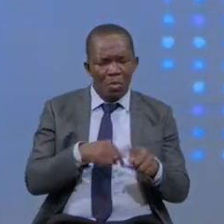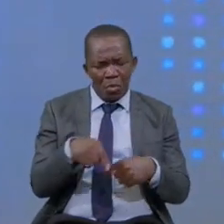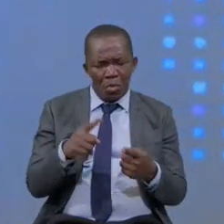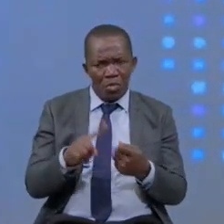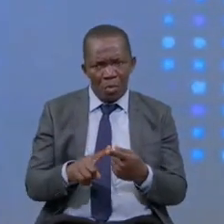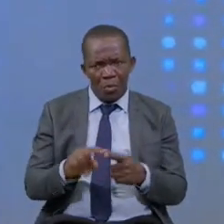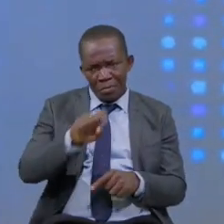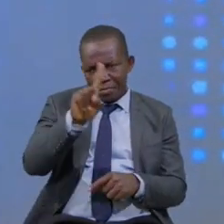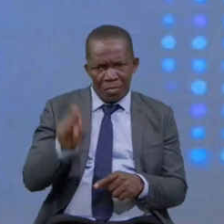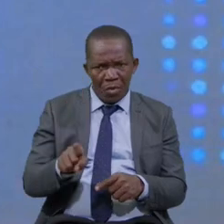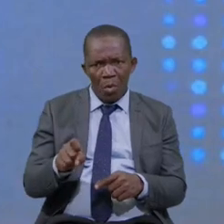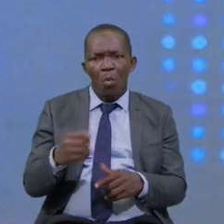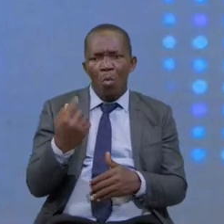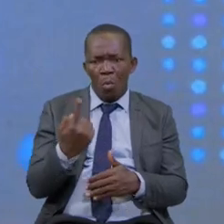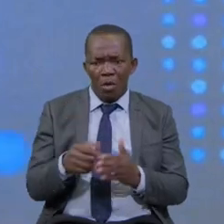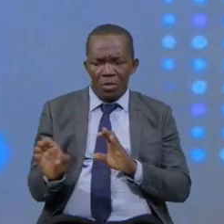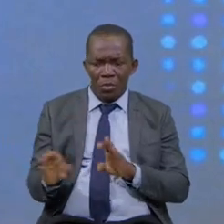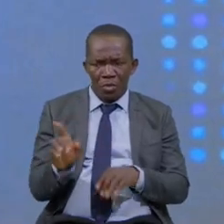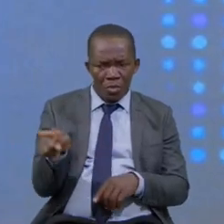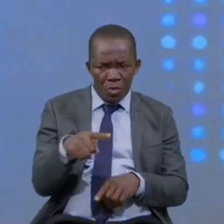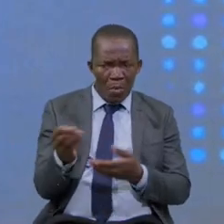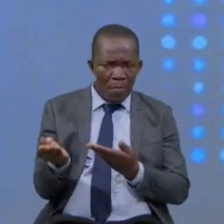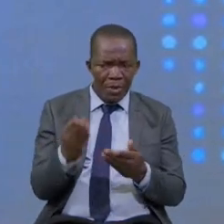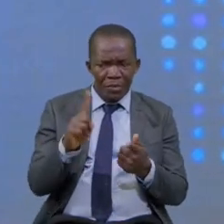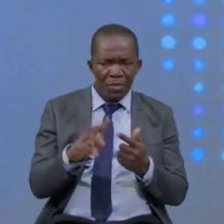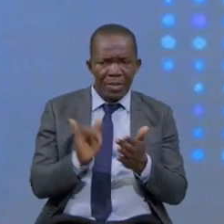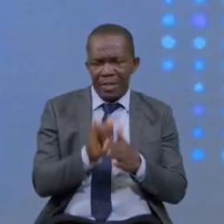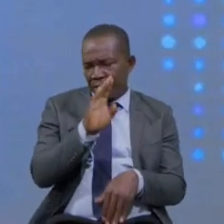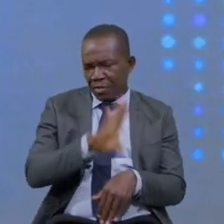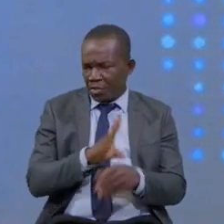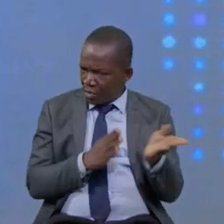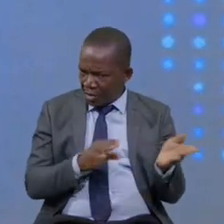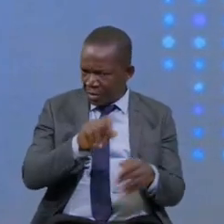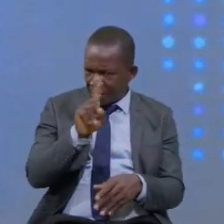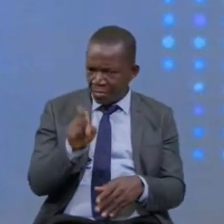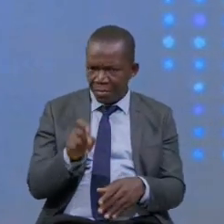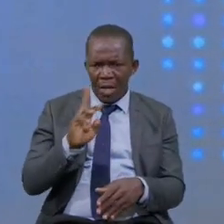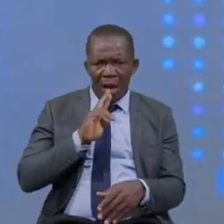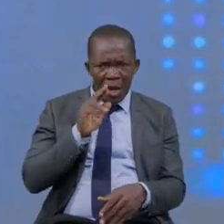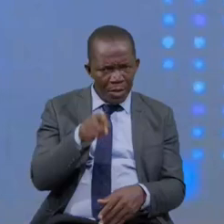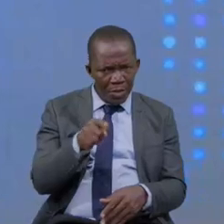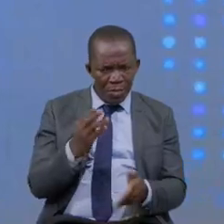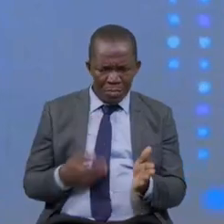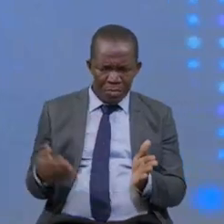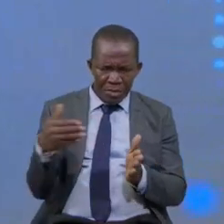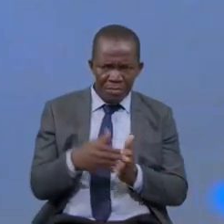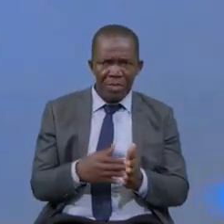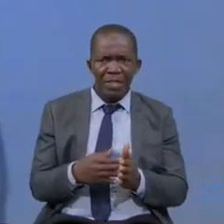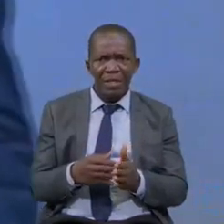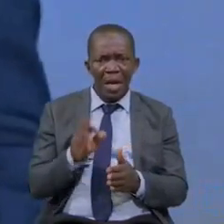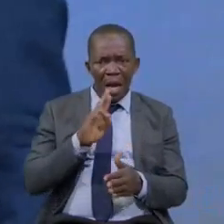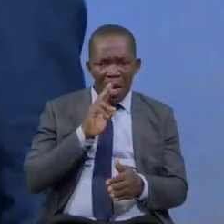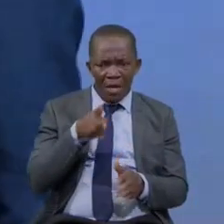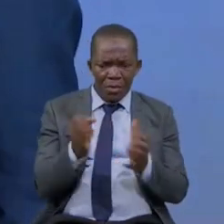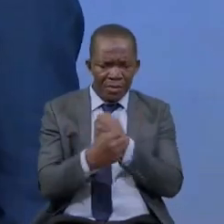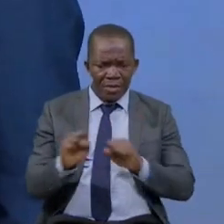Quelle gloire apportes-tu à cette Église? Est-ce que tu es sauvé? Est-ce que tu es né de nouveau? Est-ce que tu apportes